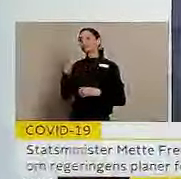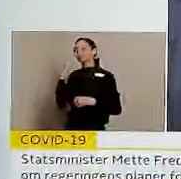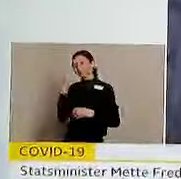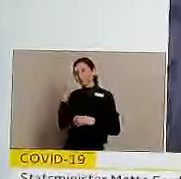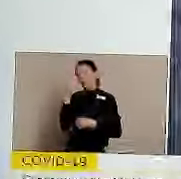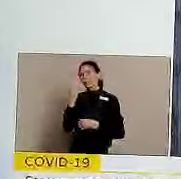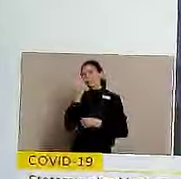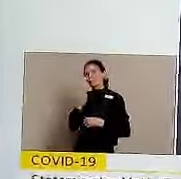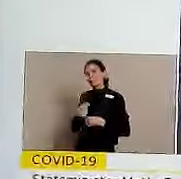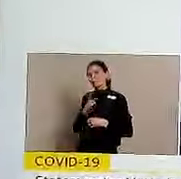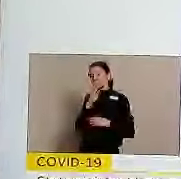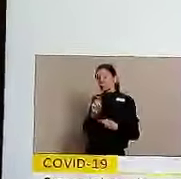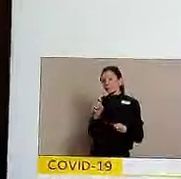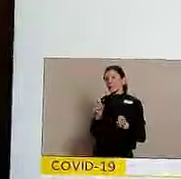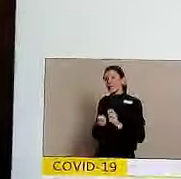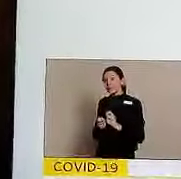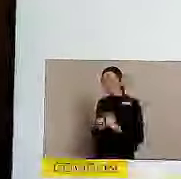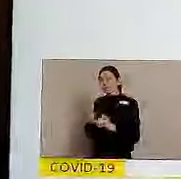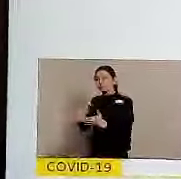وتعقيم اليدين